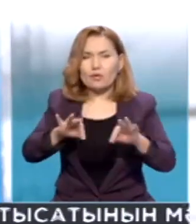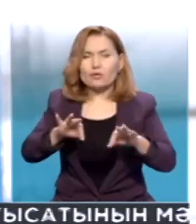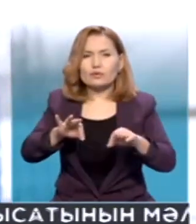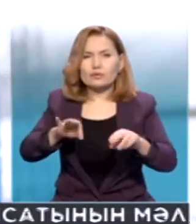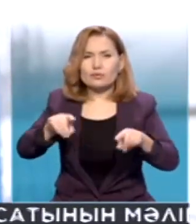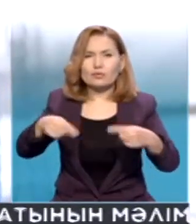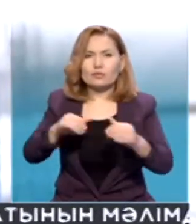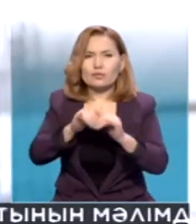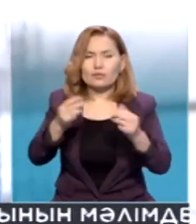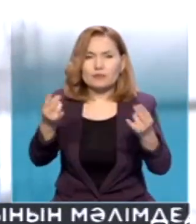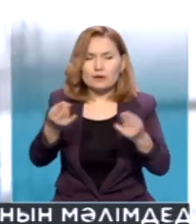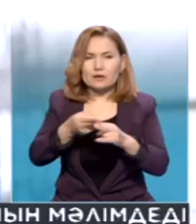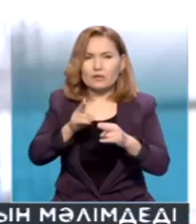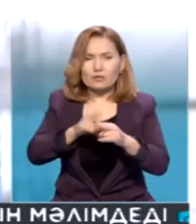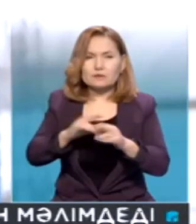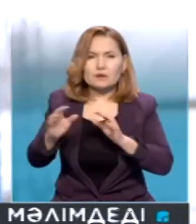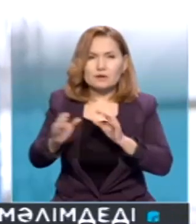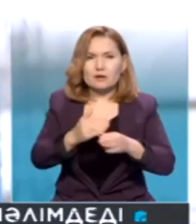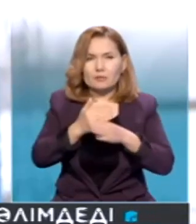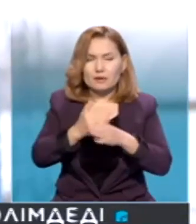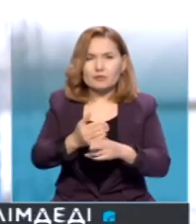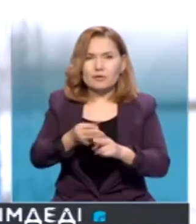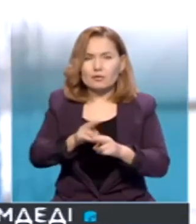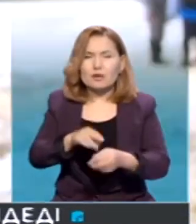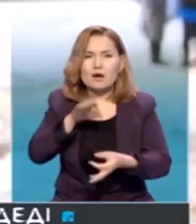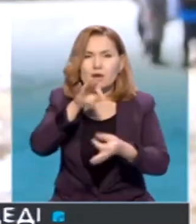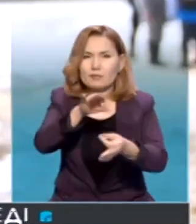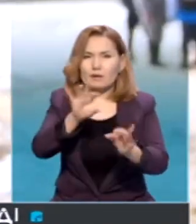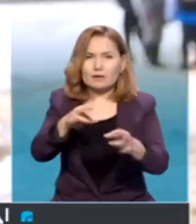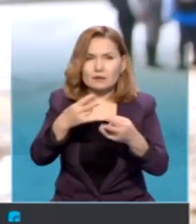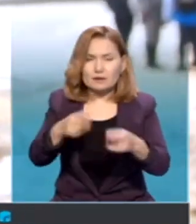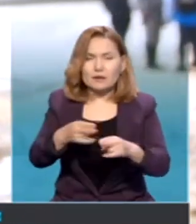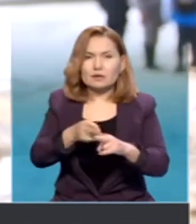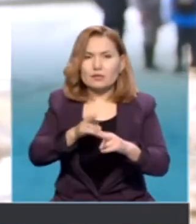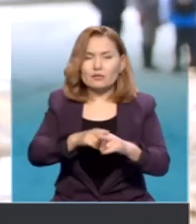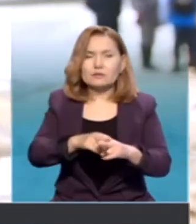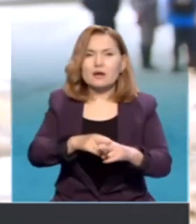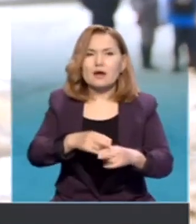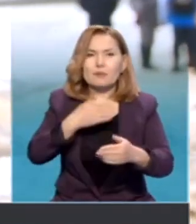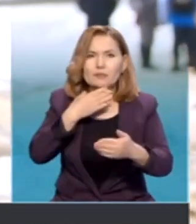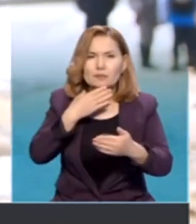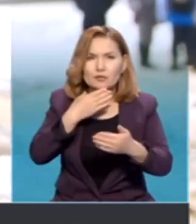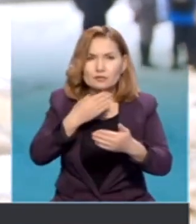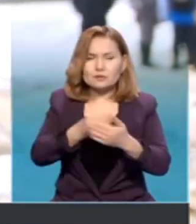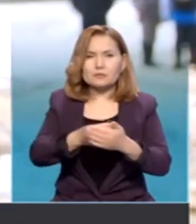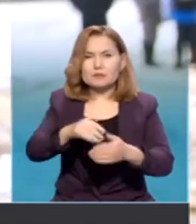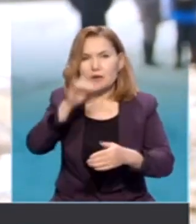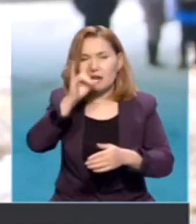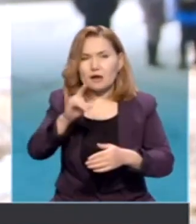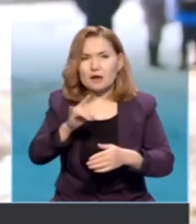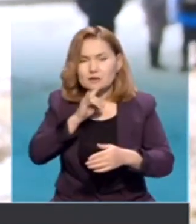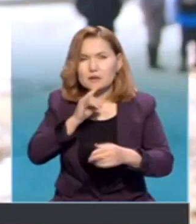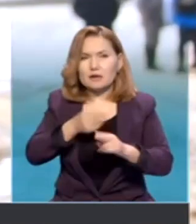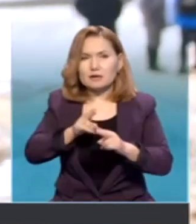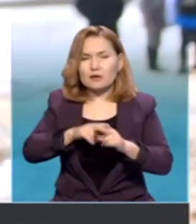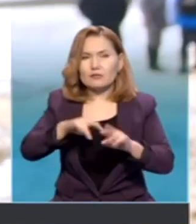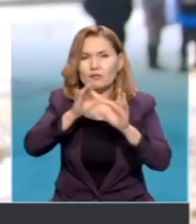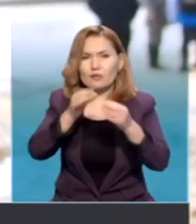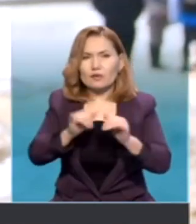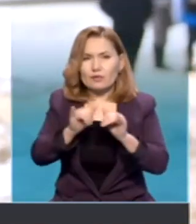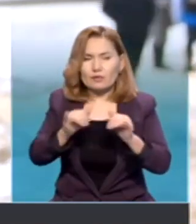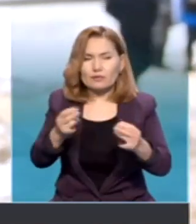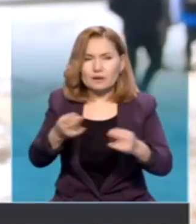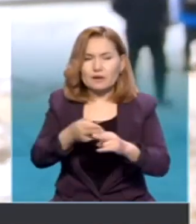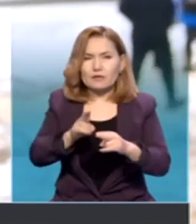Елемей қойса болдық. Елусізді қалбат көбіндер. Тениске, жаңағы футболға, волейболға,